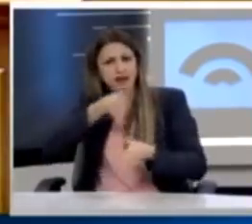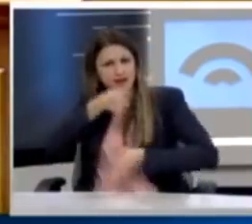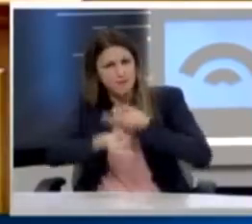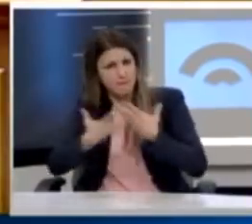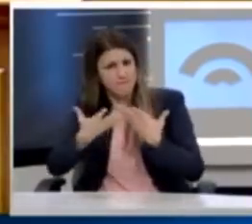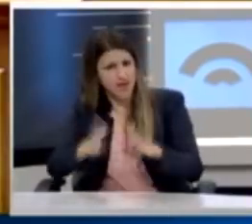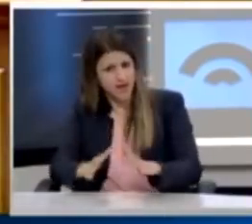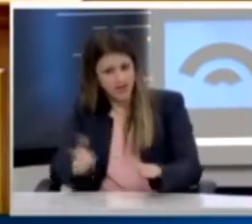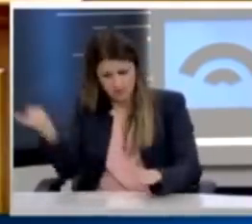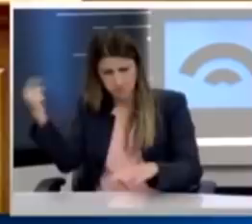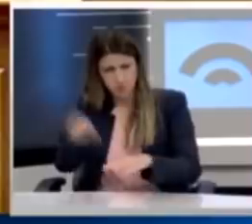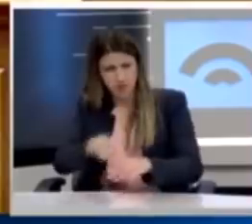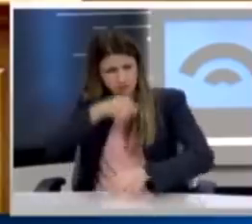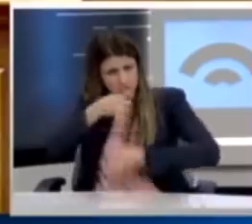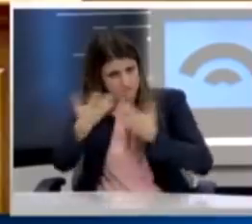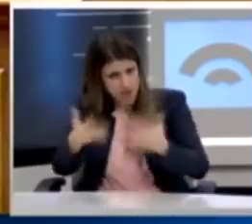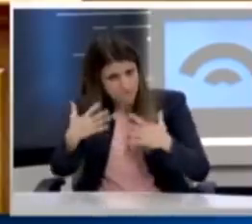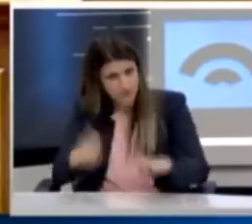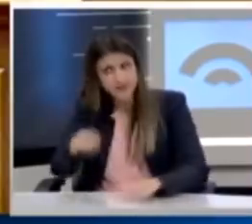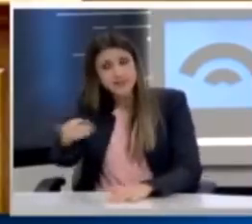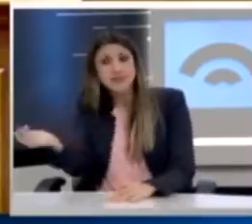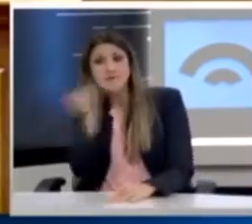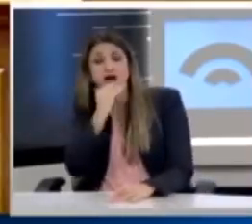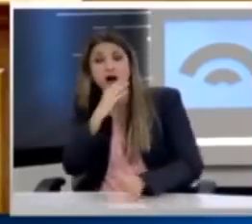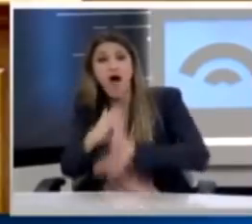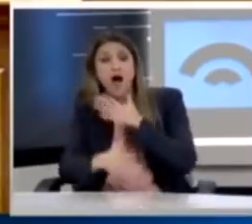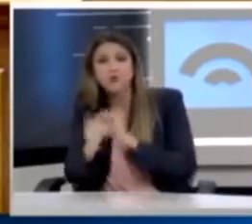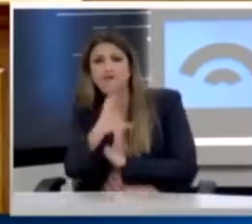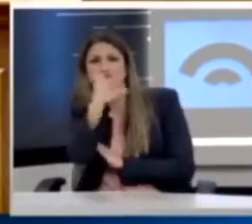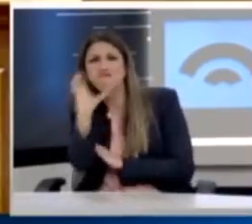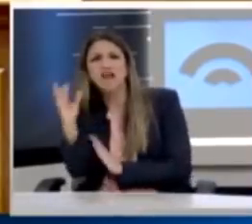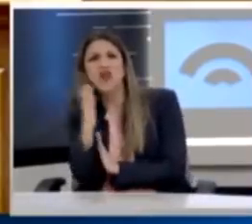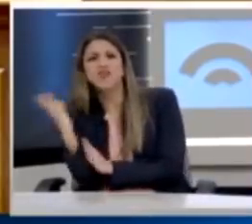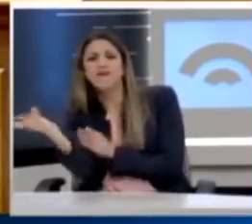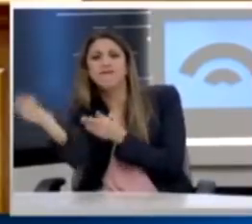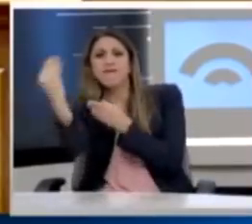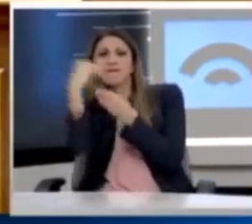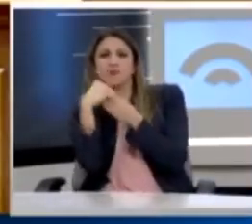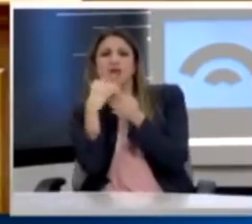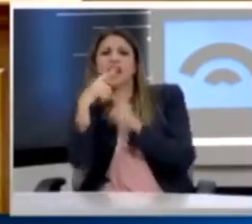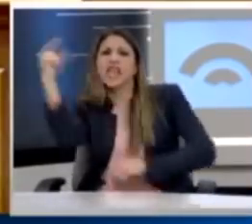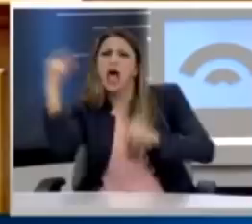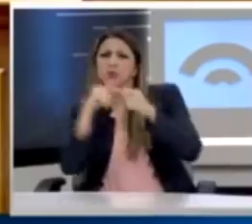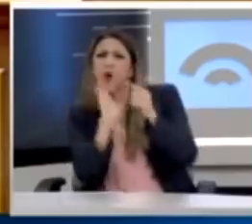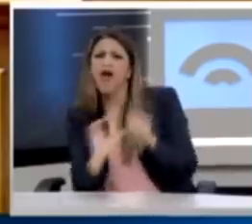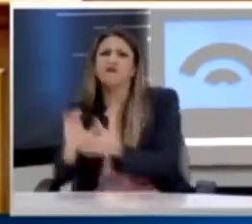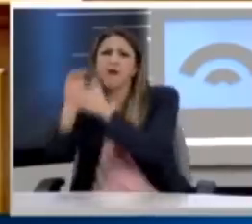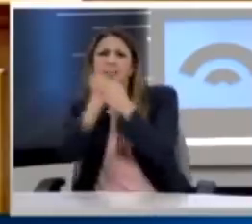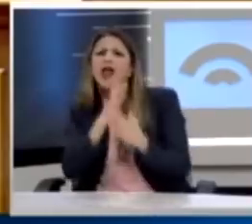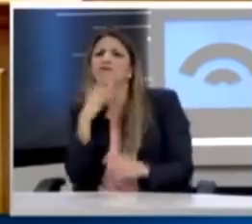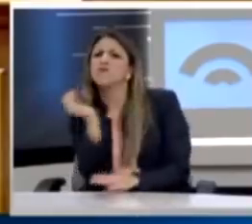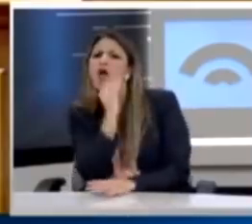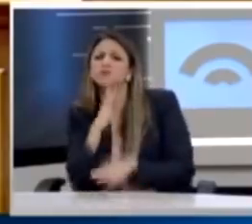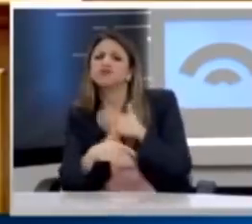αυτό βιάζονται για την ολοκλήρωση της ένταξης των Δυτικών Βαλκανίων στις ευρωατλαντικές δομές. Η